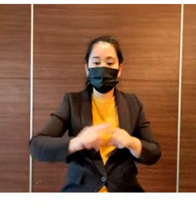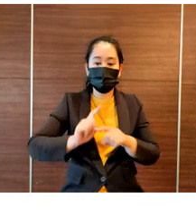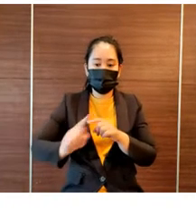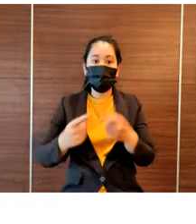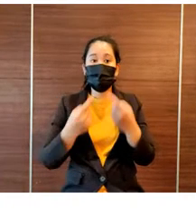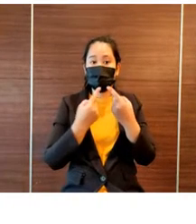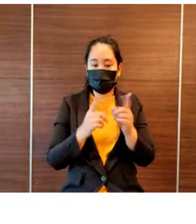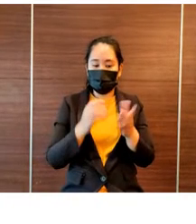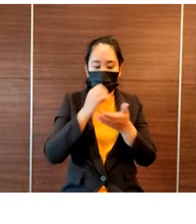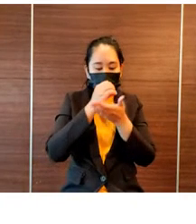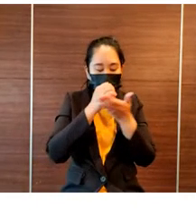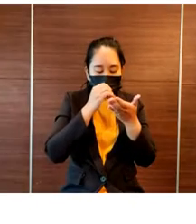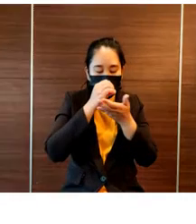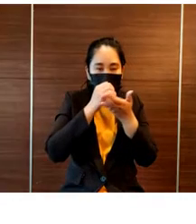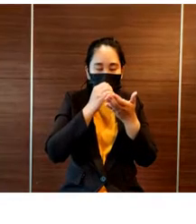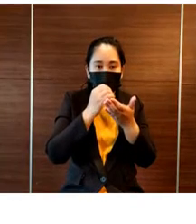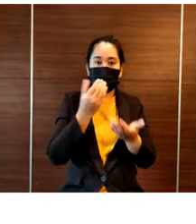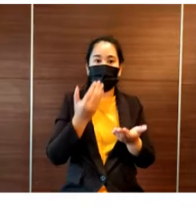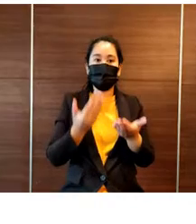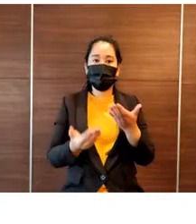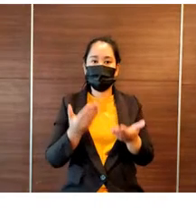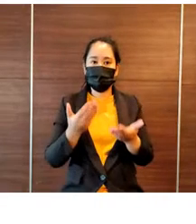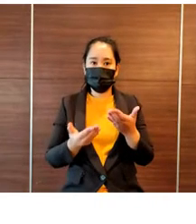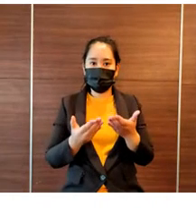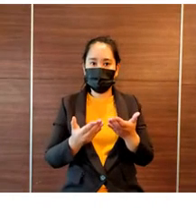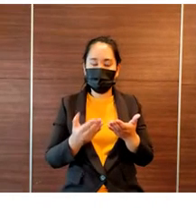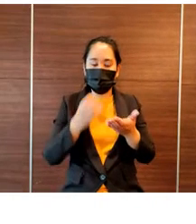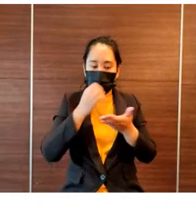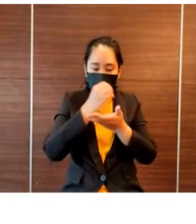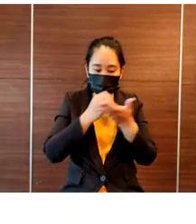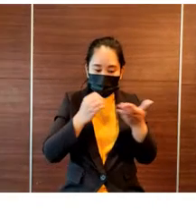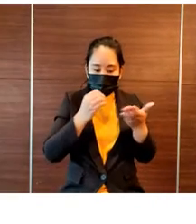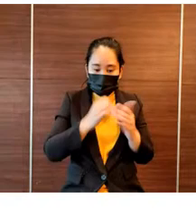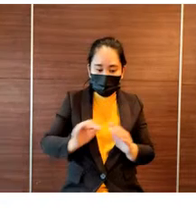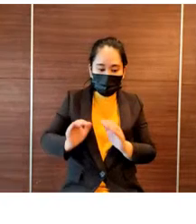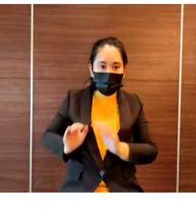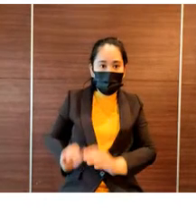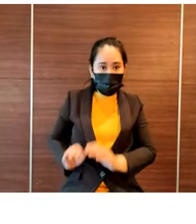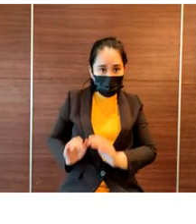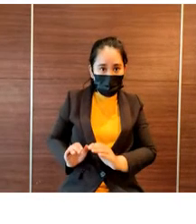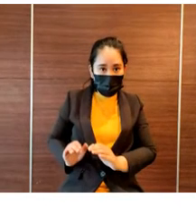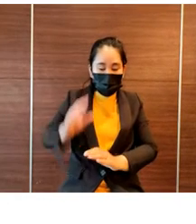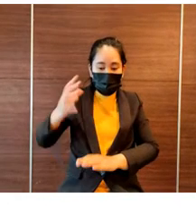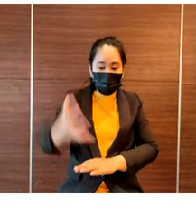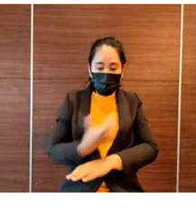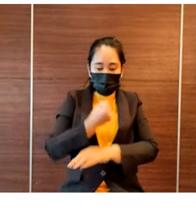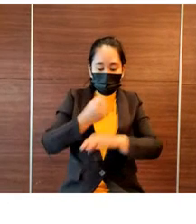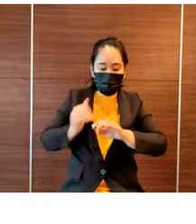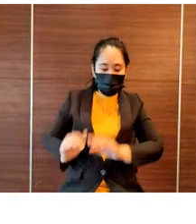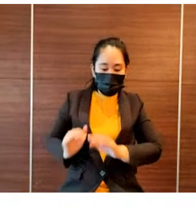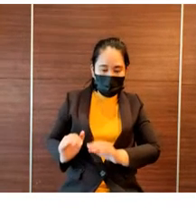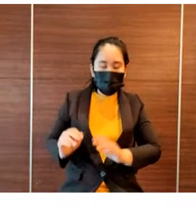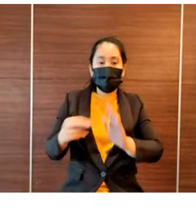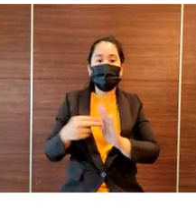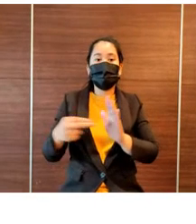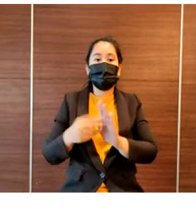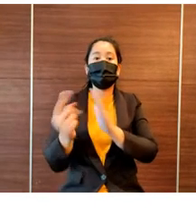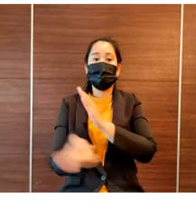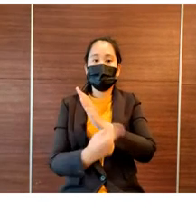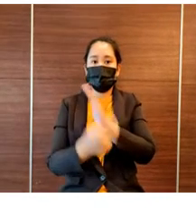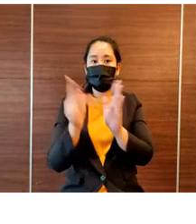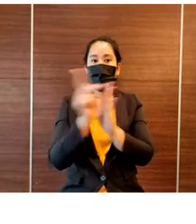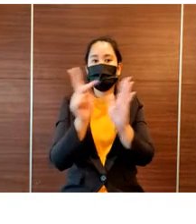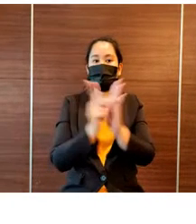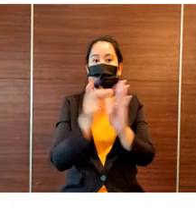ใช้สารเสพติดหรือการครอบครองใช้ส่วนตัวก็ยังมีโทษทางอาญา